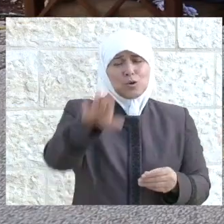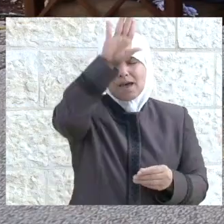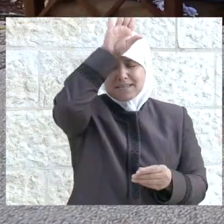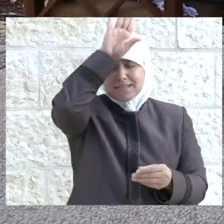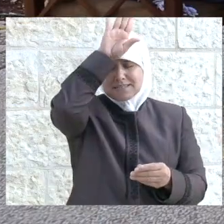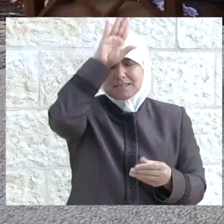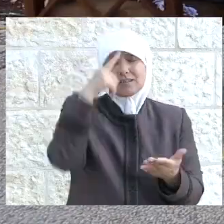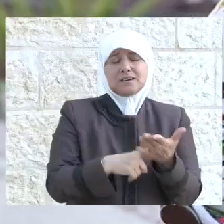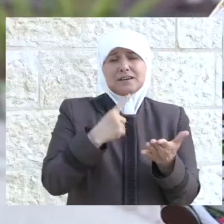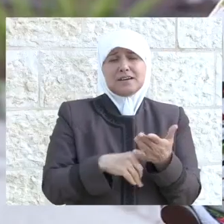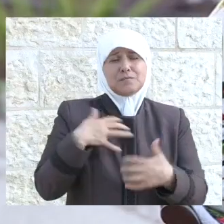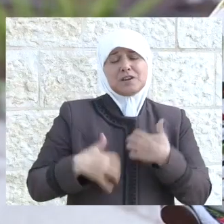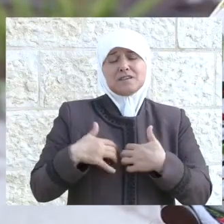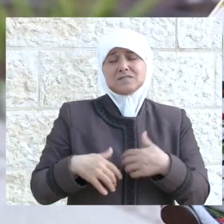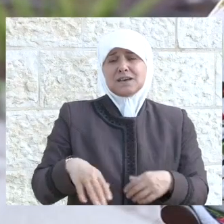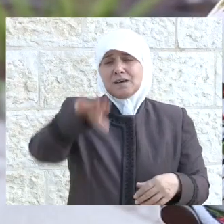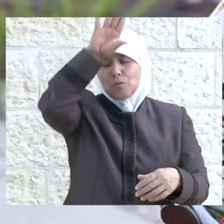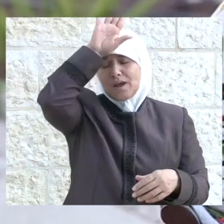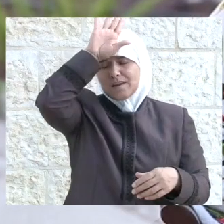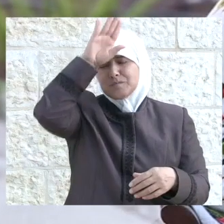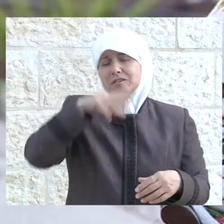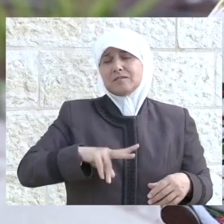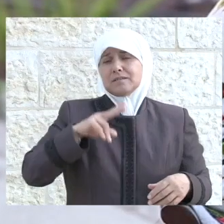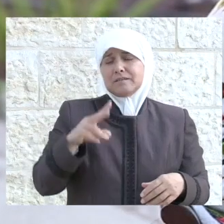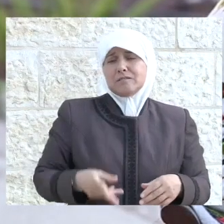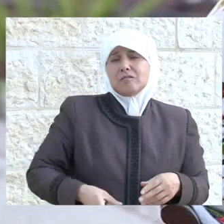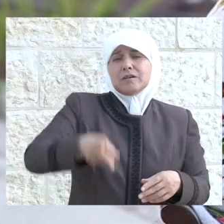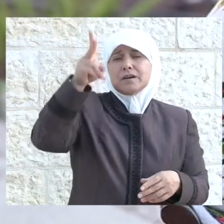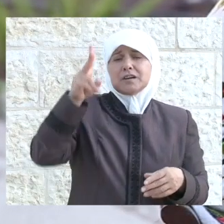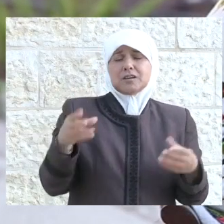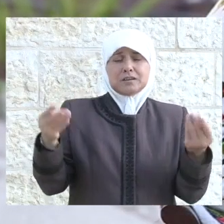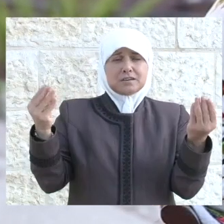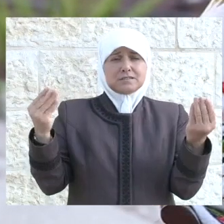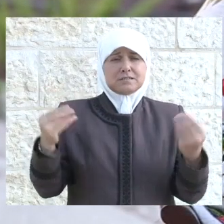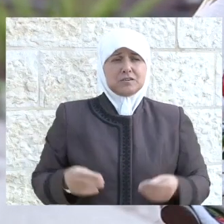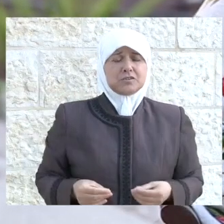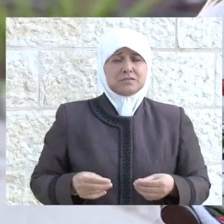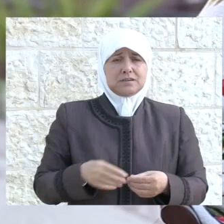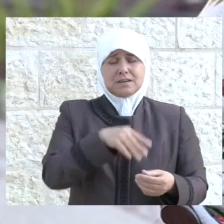كمان. مظبوط مظبوط، كانوا دعم جدا كبير بالنسبة لي، يعني